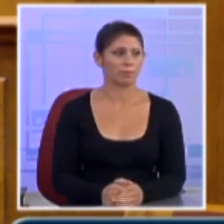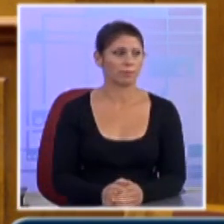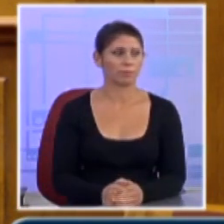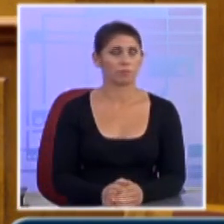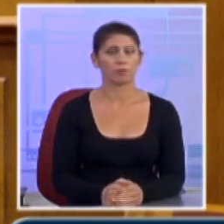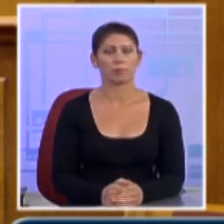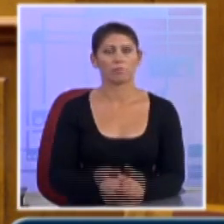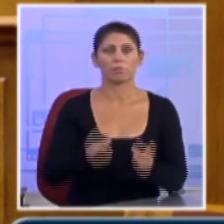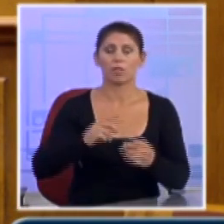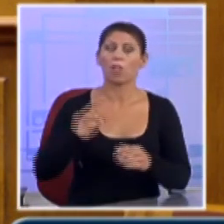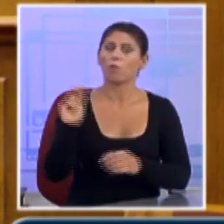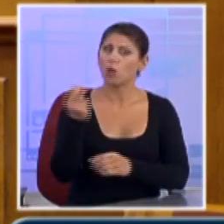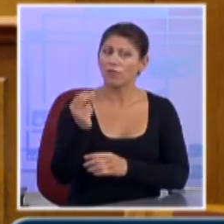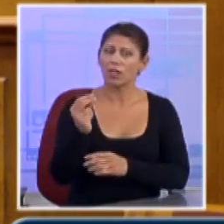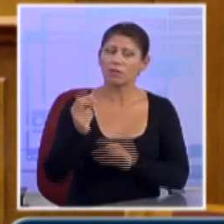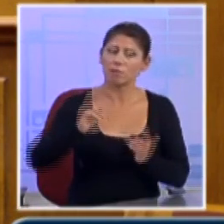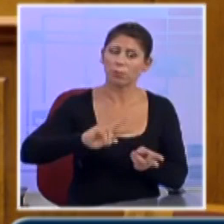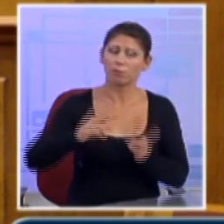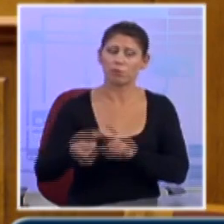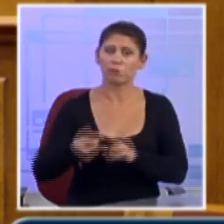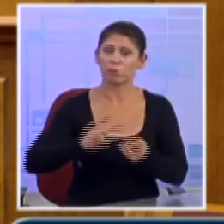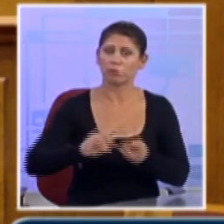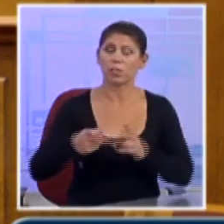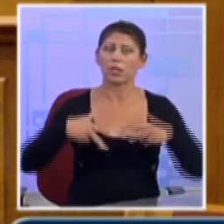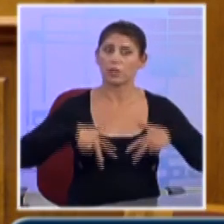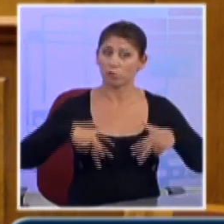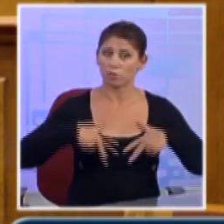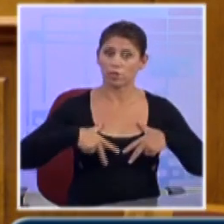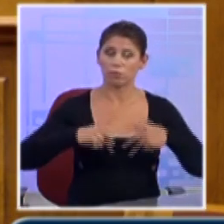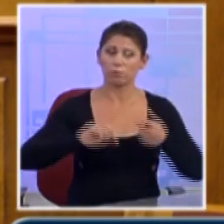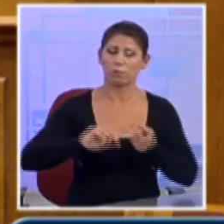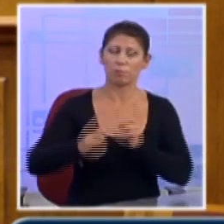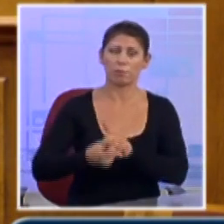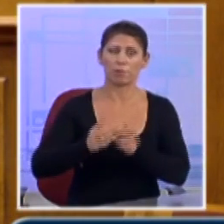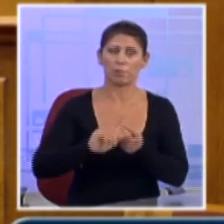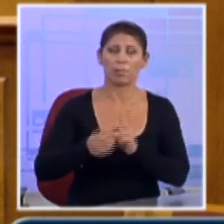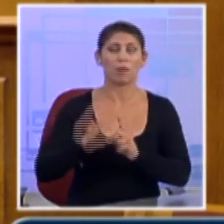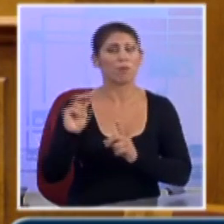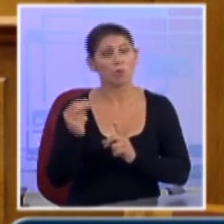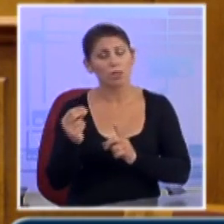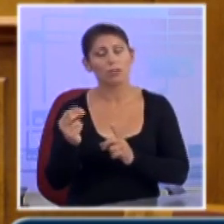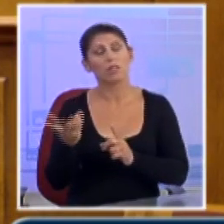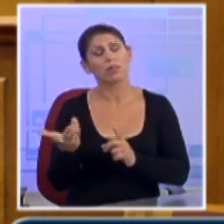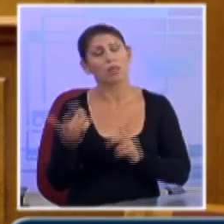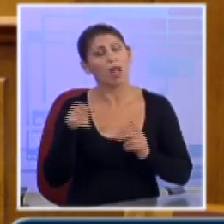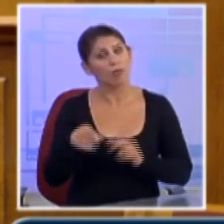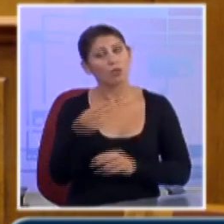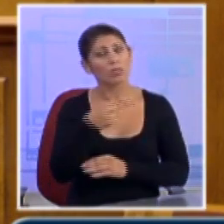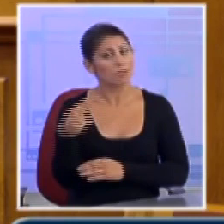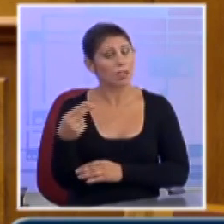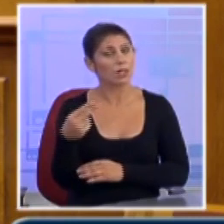να εναλλάσσονται βουλευτές της συμπολίτευσης και υπουργοί με βουλευτές της αντιπολίτευσης. Διότι αυτό